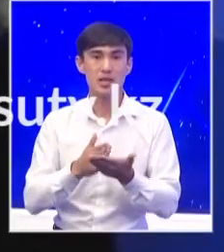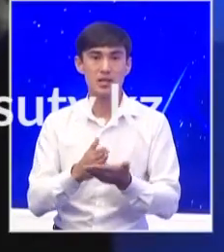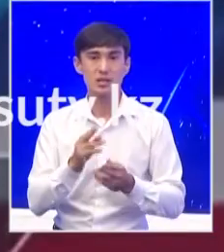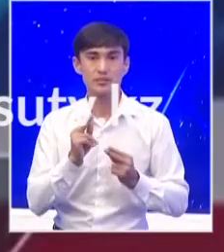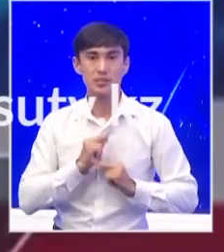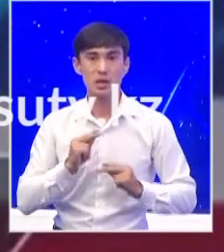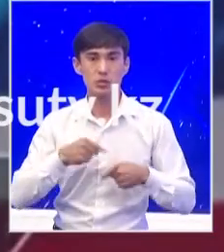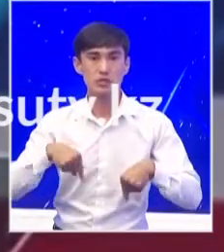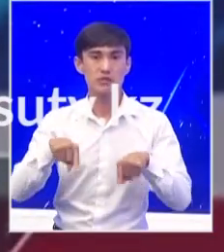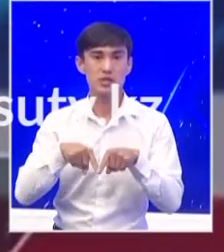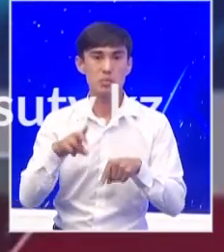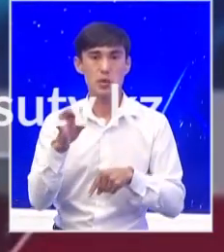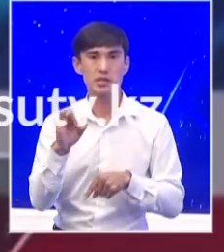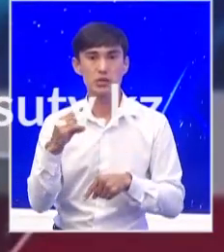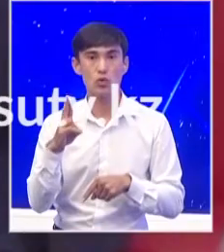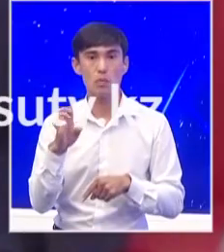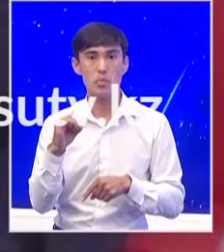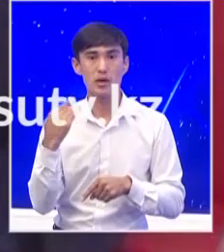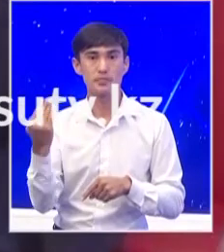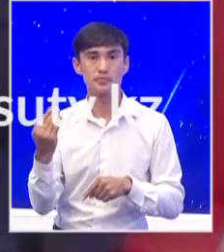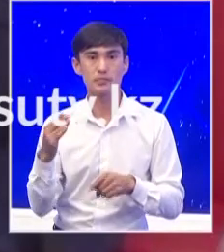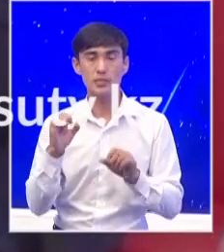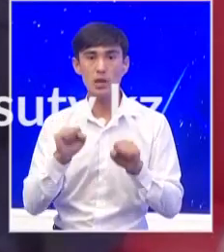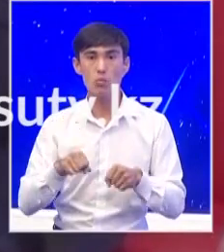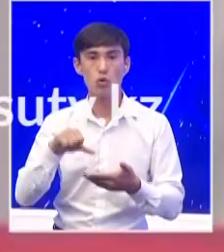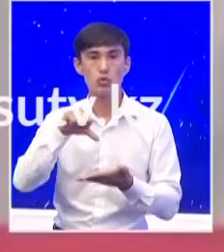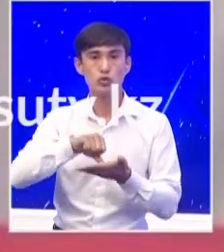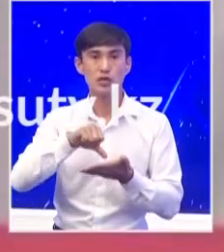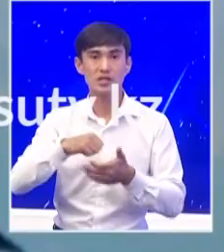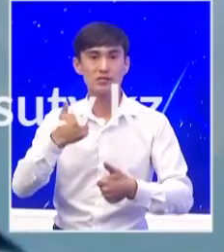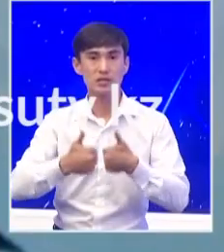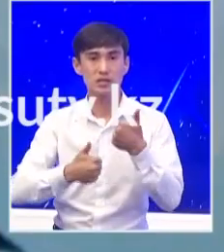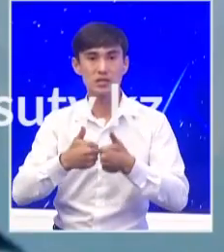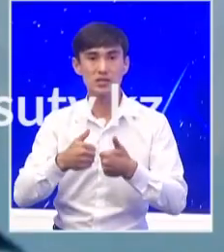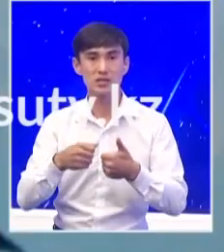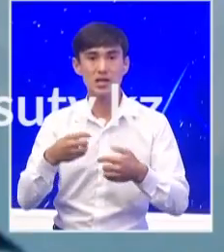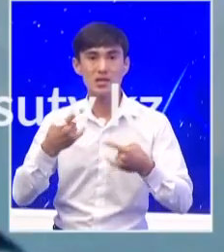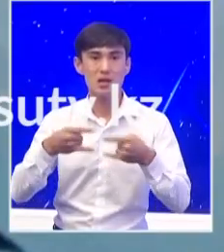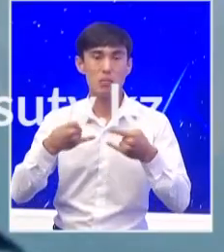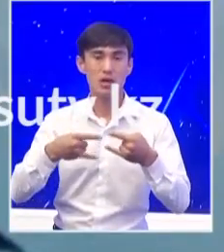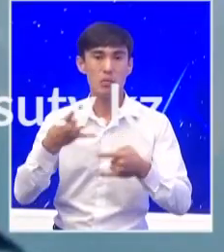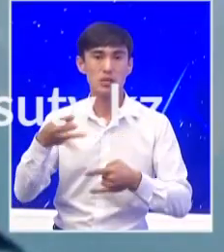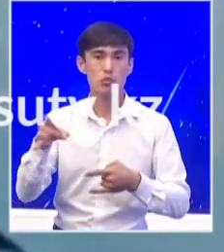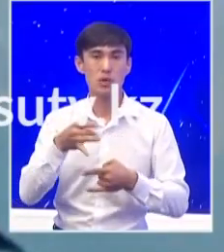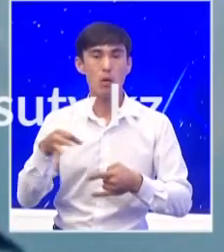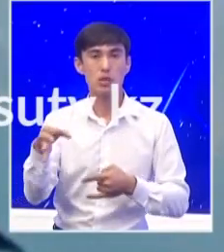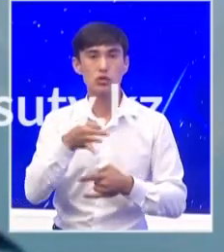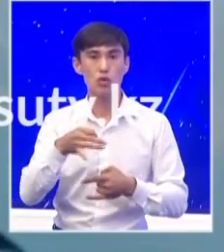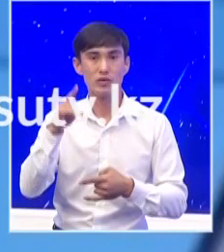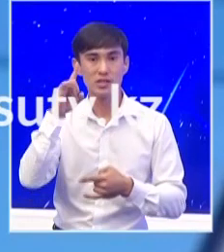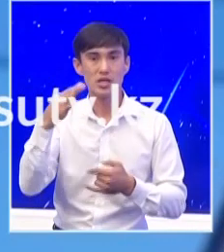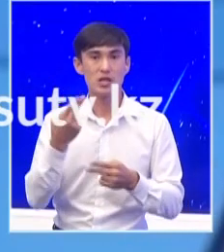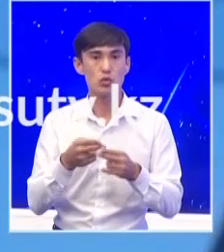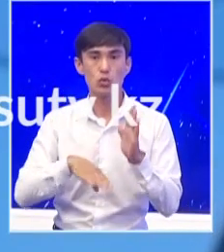Куранбека. В конкурсе могут принимать участие телепрограммы республиканского и областного значения. В нем будут определены